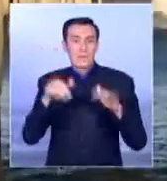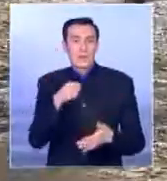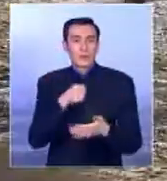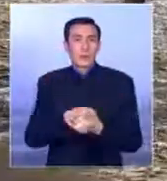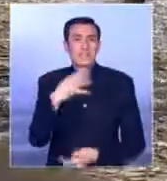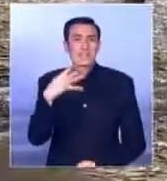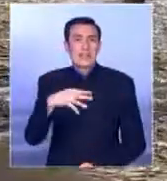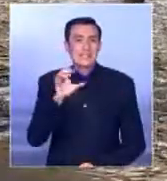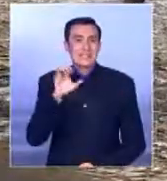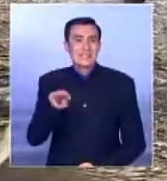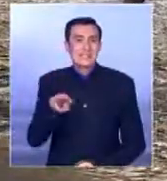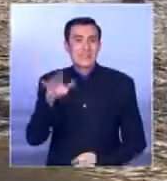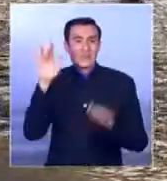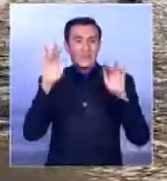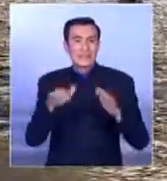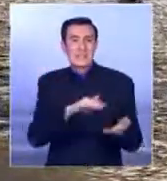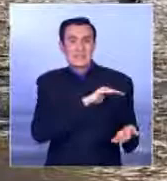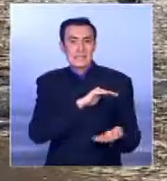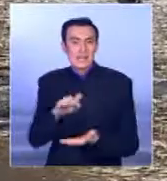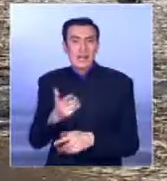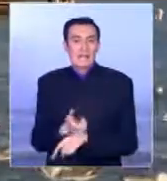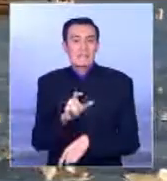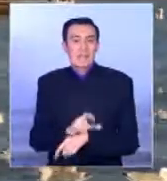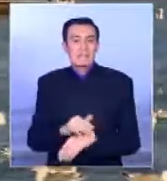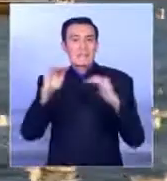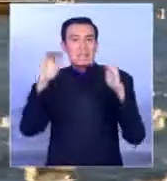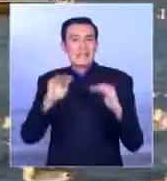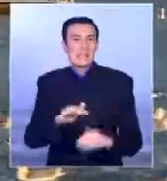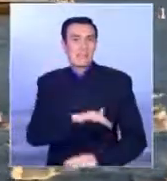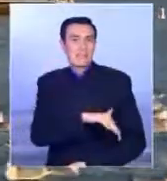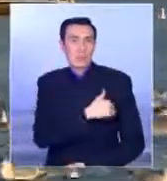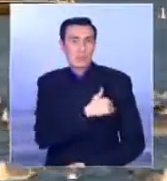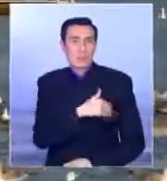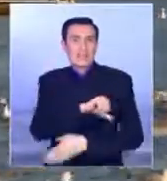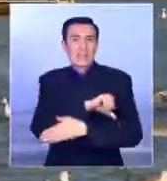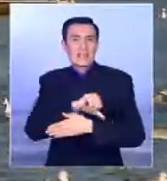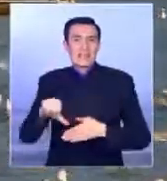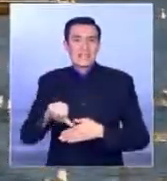40 сантиметров снега. А самые низкие температуры зафиксированы на